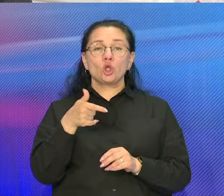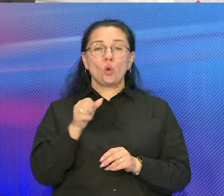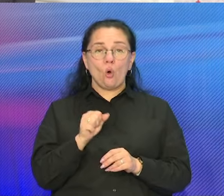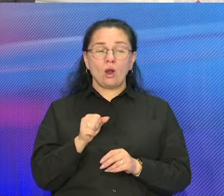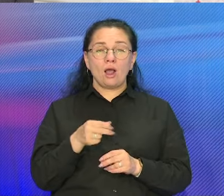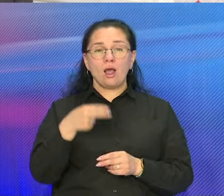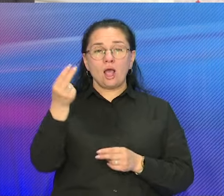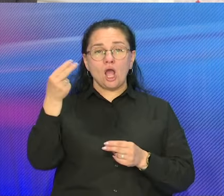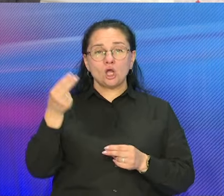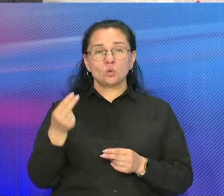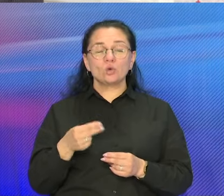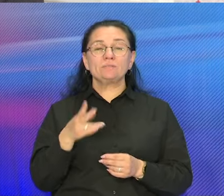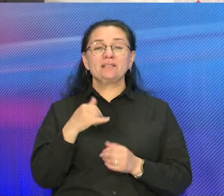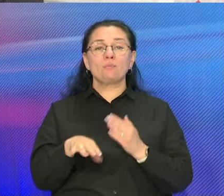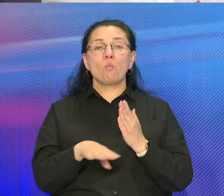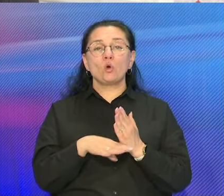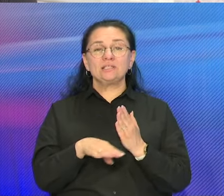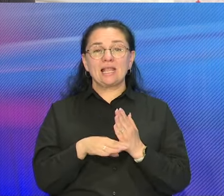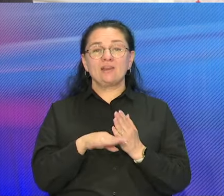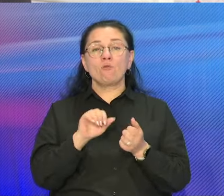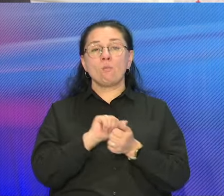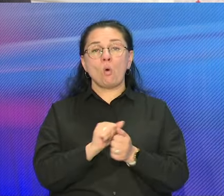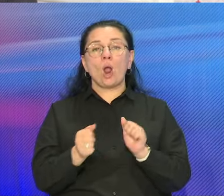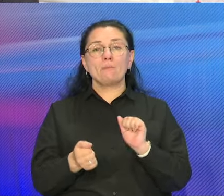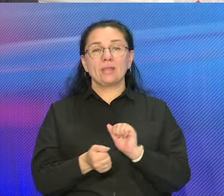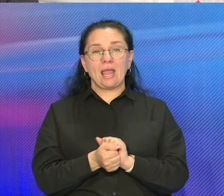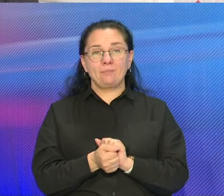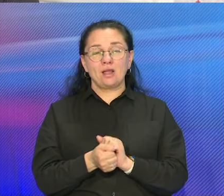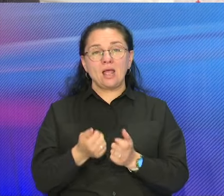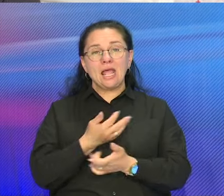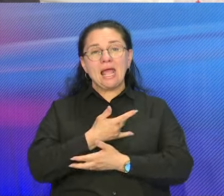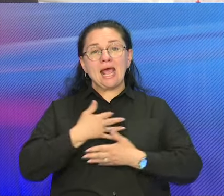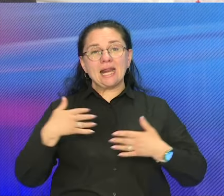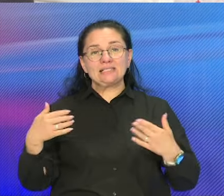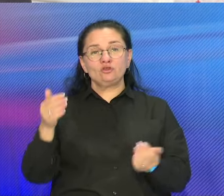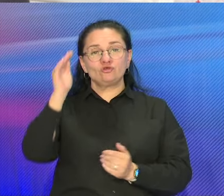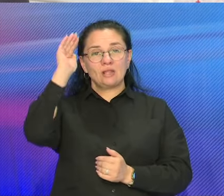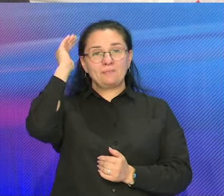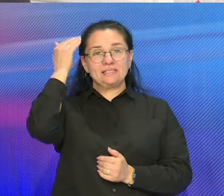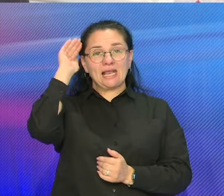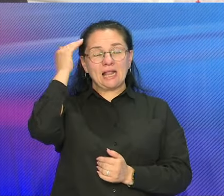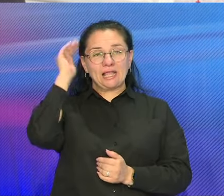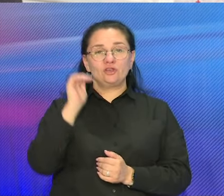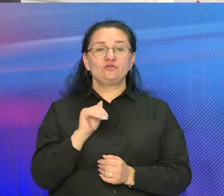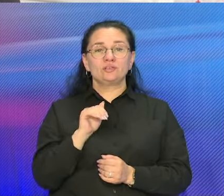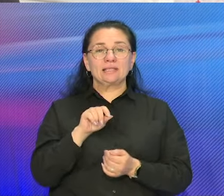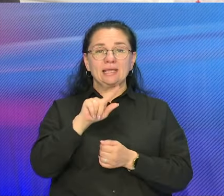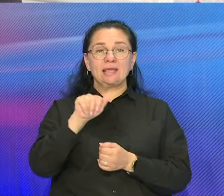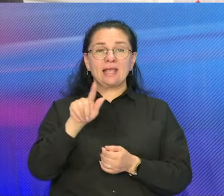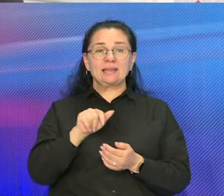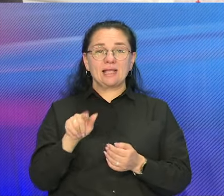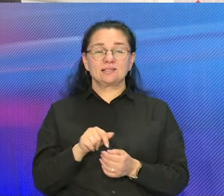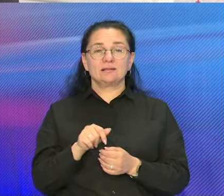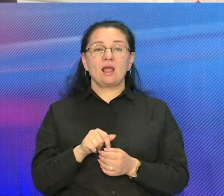роспись по дереву, по камням, различные психологические тесты, разгрузка